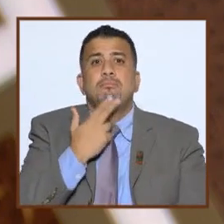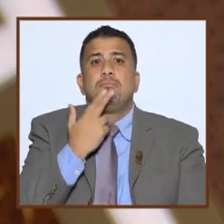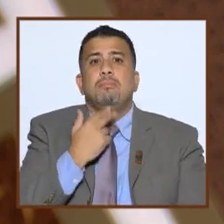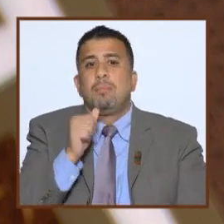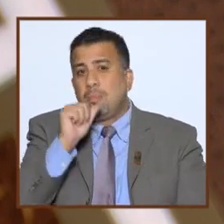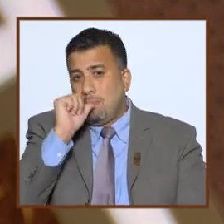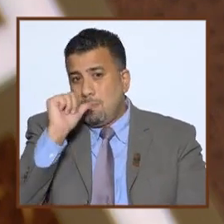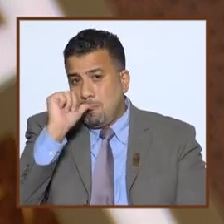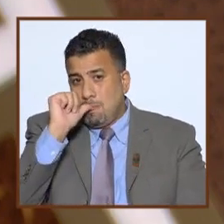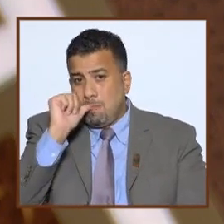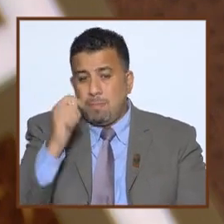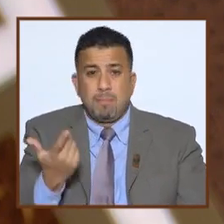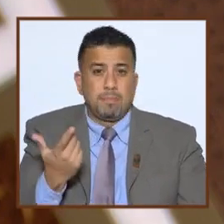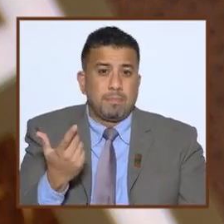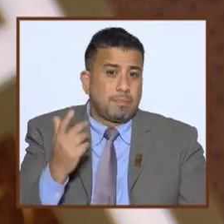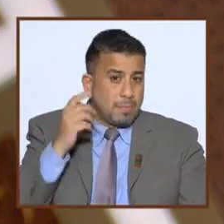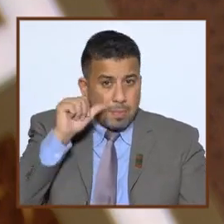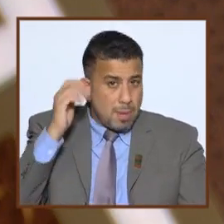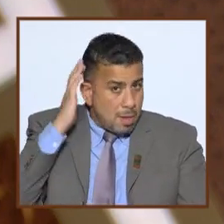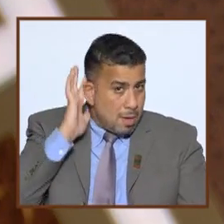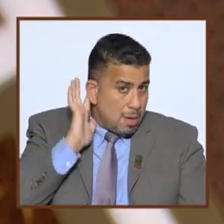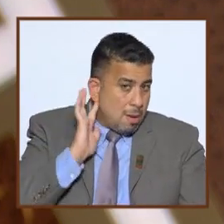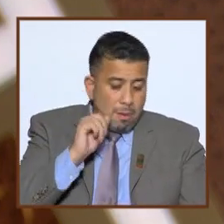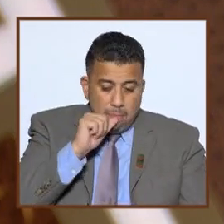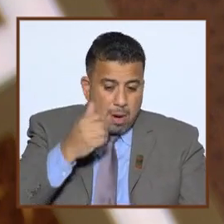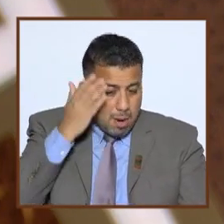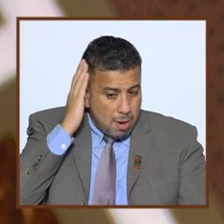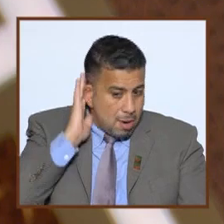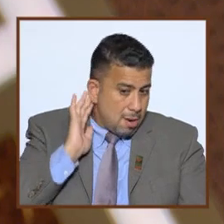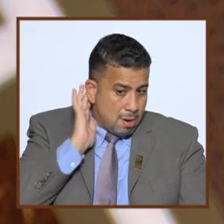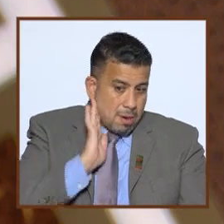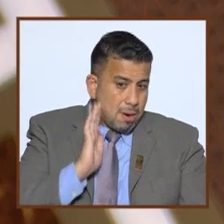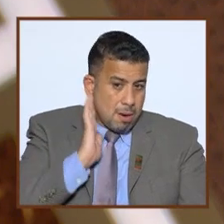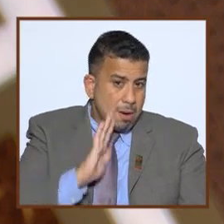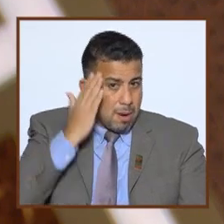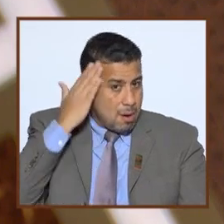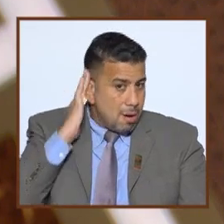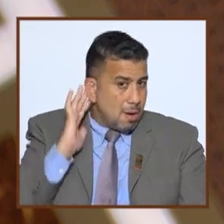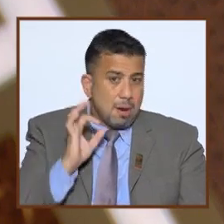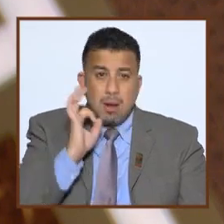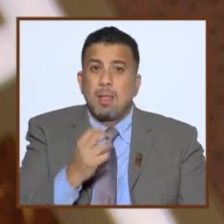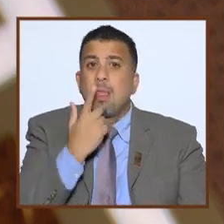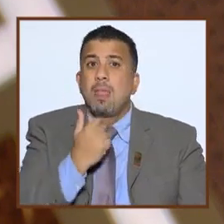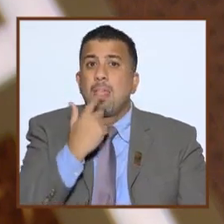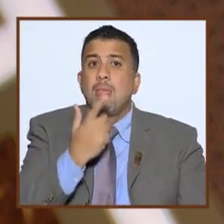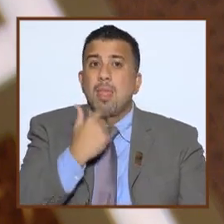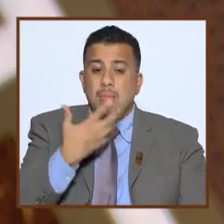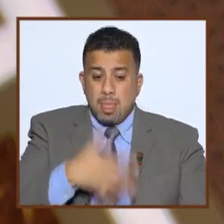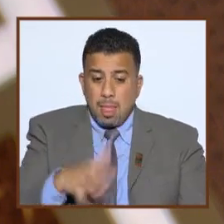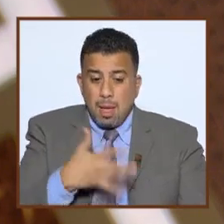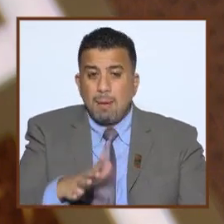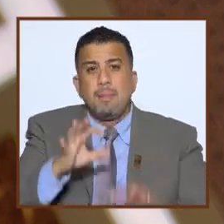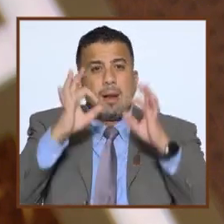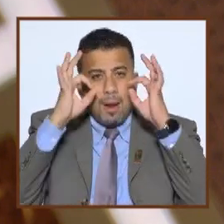تمرر الماء على على منطقه الاذن لان ال ال ال الاغتسال من الحيض يجب ان تعمم فيه البدن